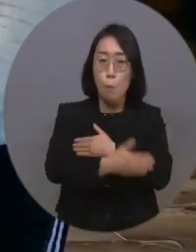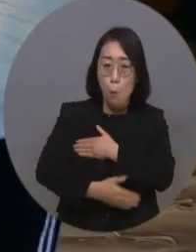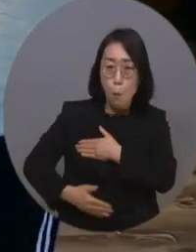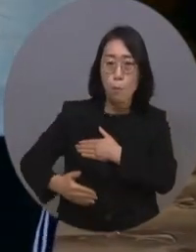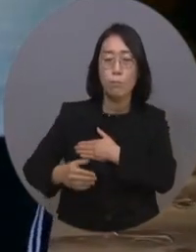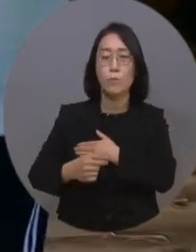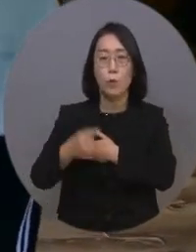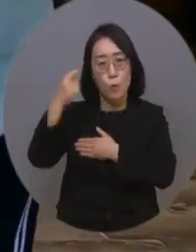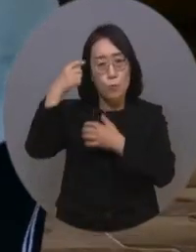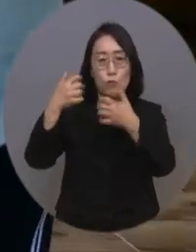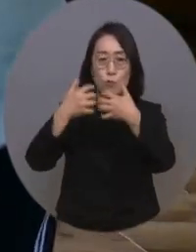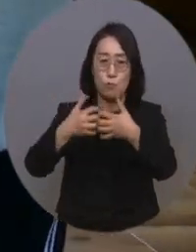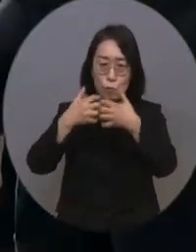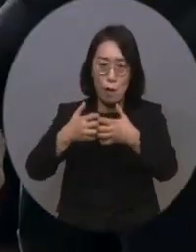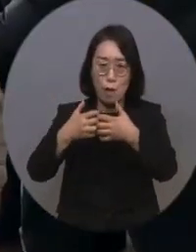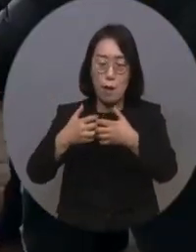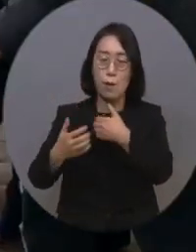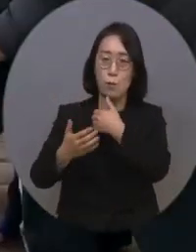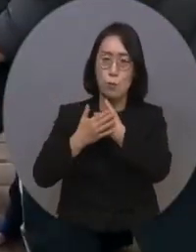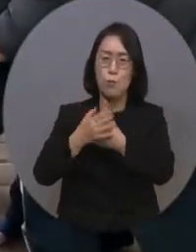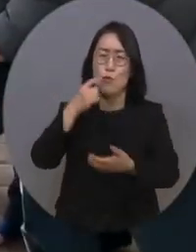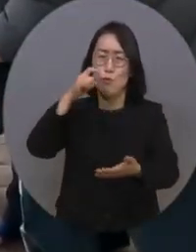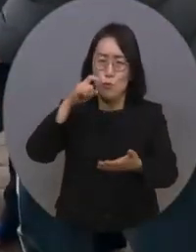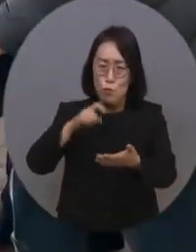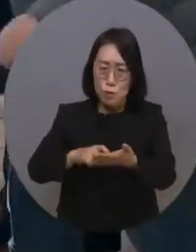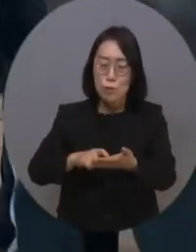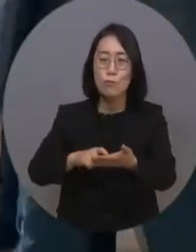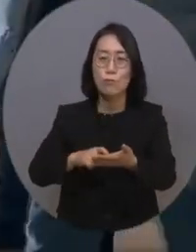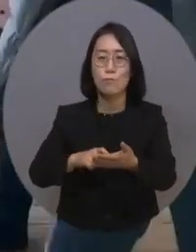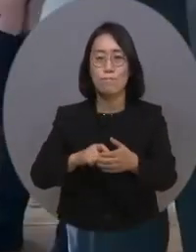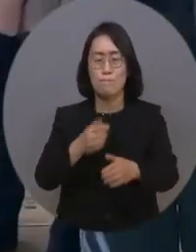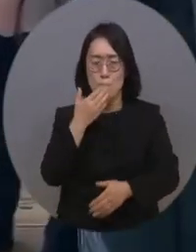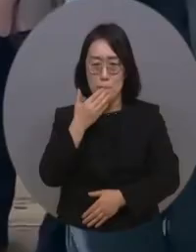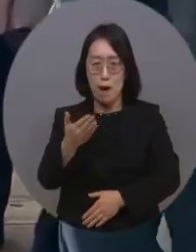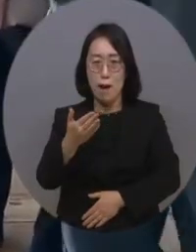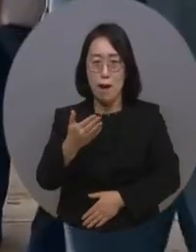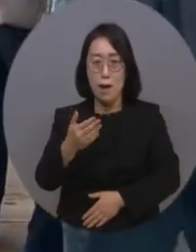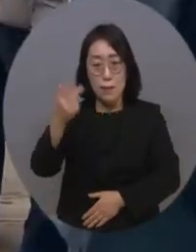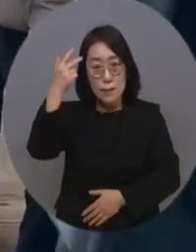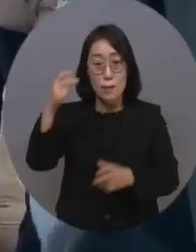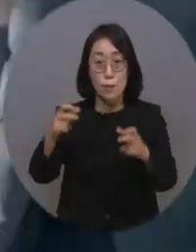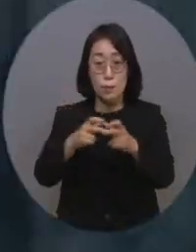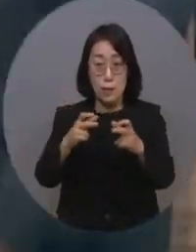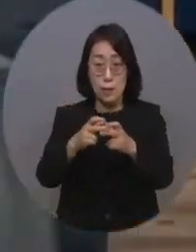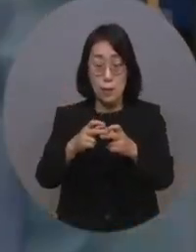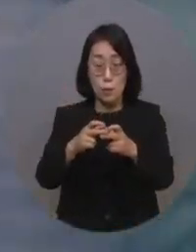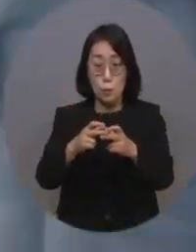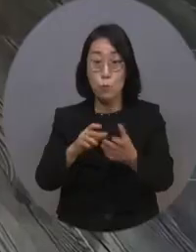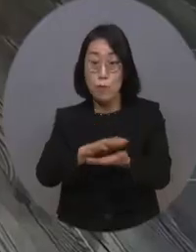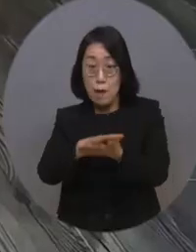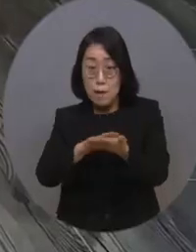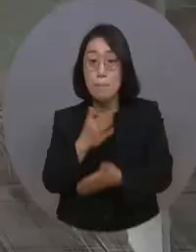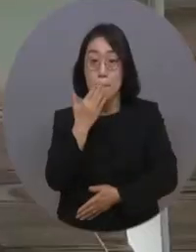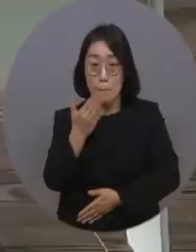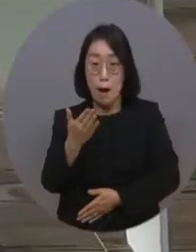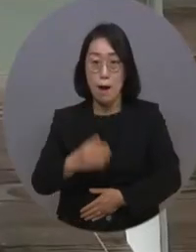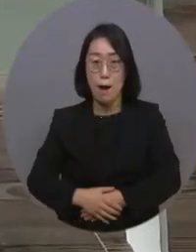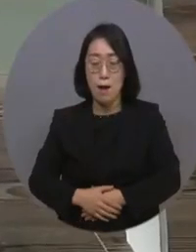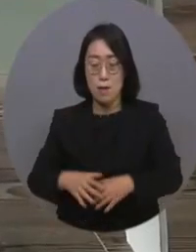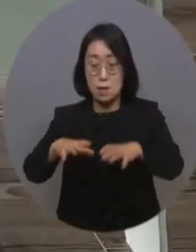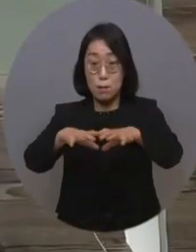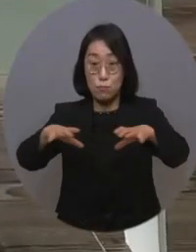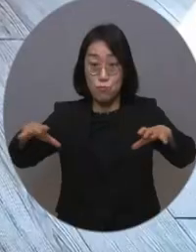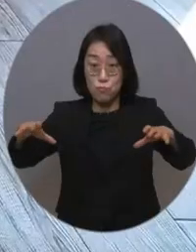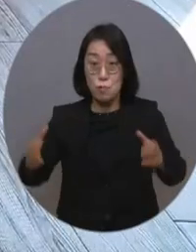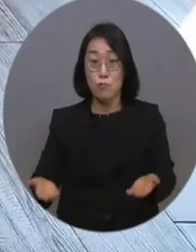물론 두뇌활동까지 가능한 아주 쉬운 스포츠로 지적 장애인도 쉽게 게임을 할 수 있습니다 기부한